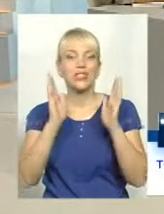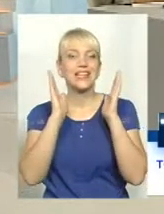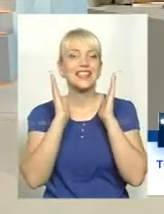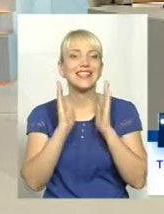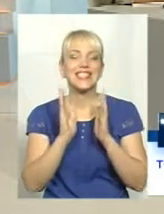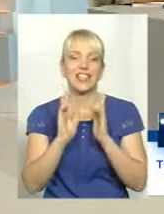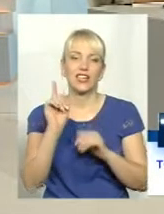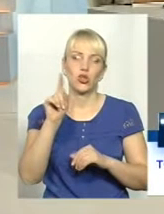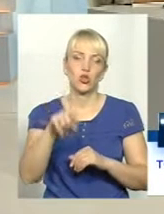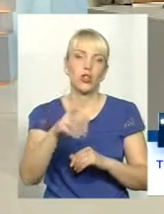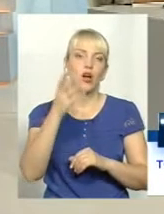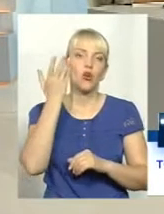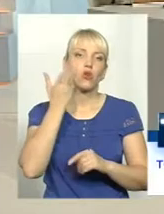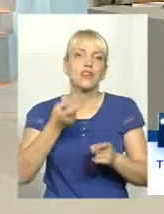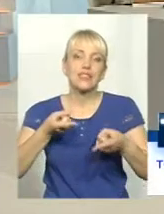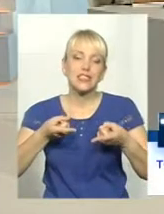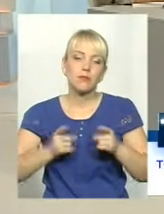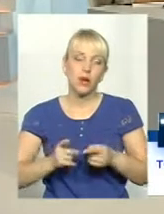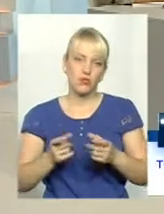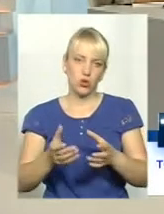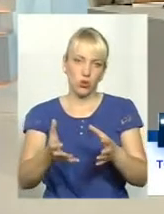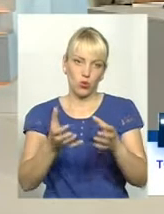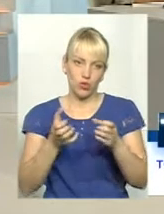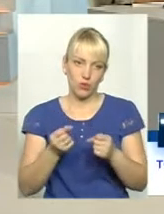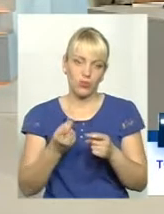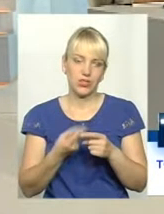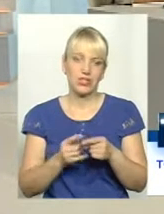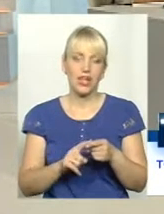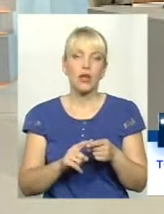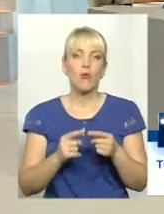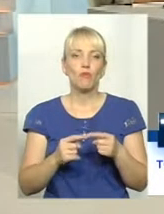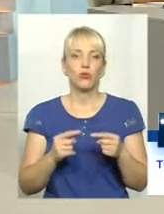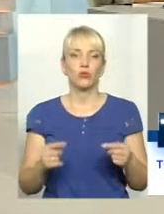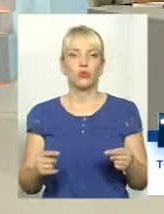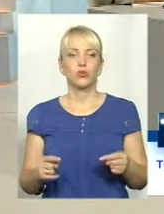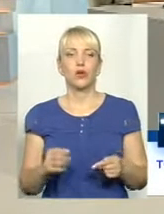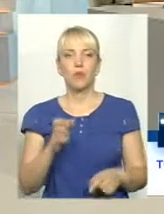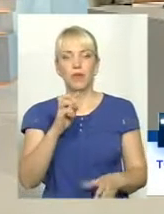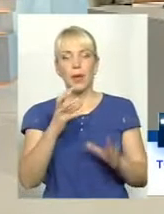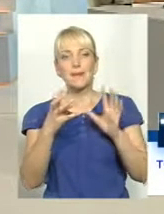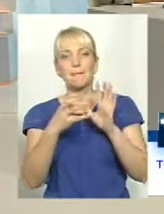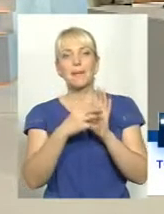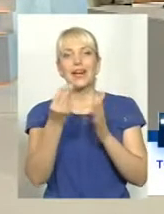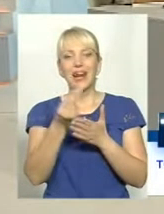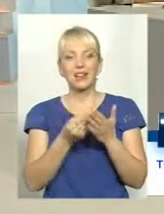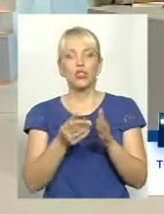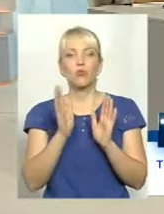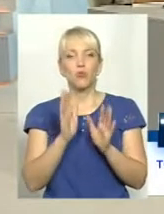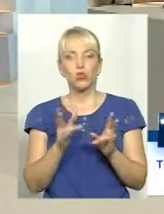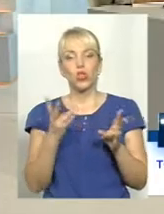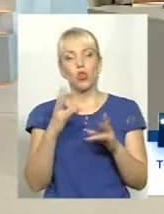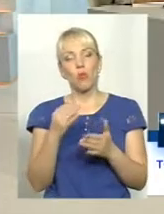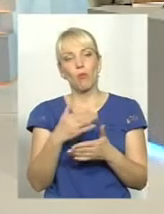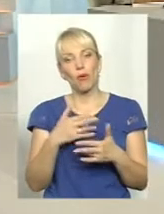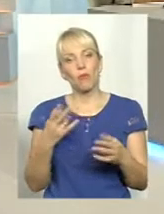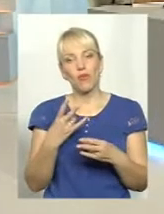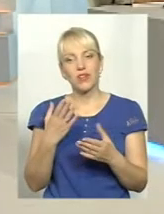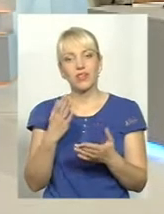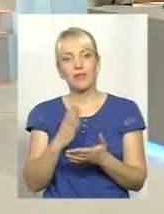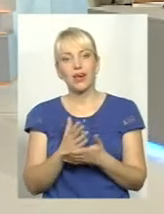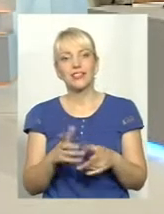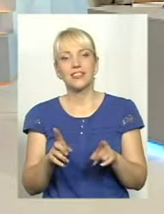Чи за все разом? За все разом. За все разом. Але переплачувати, ми знаємо з практики,